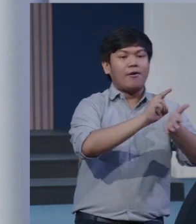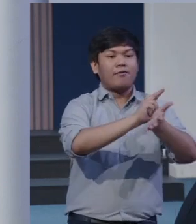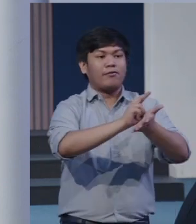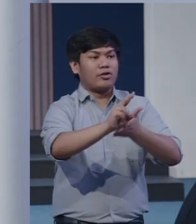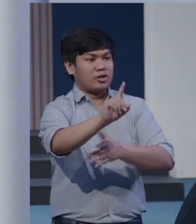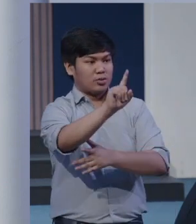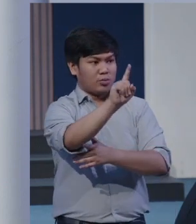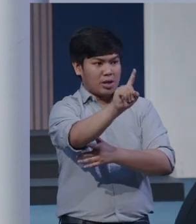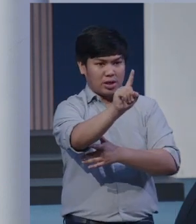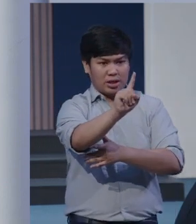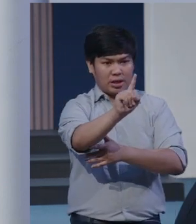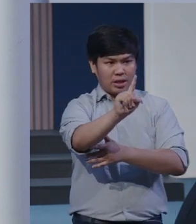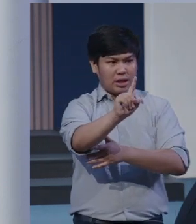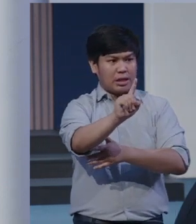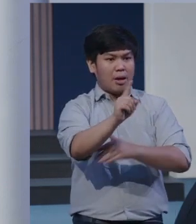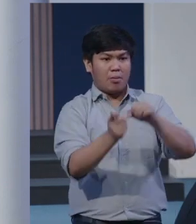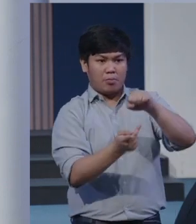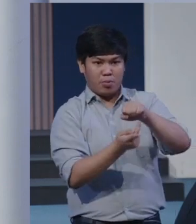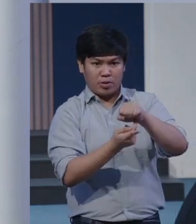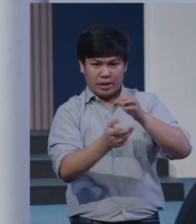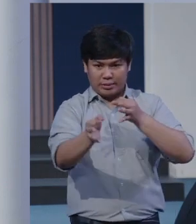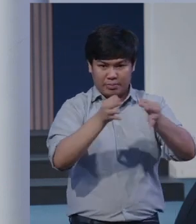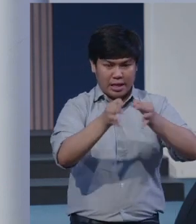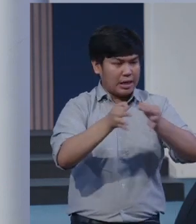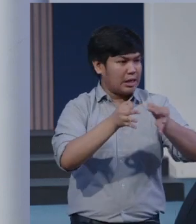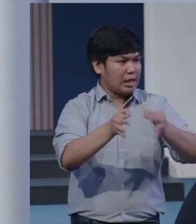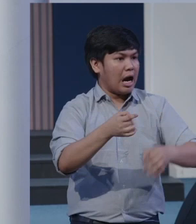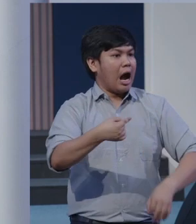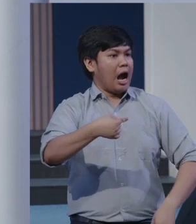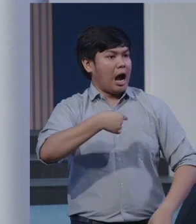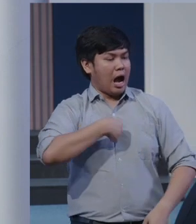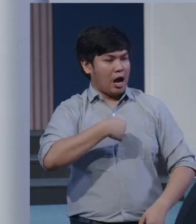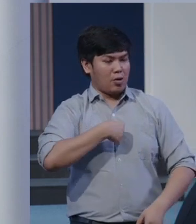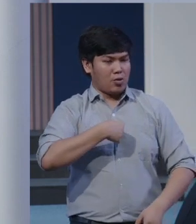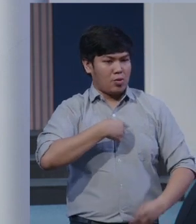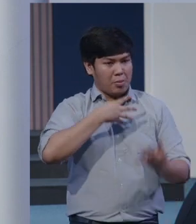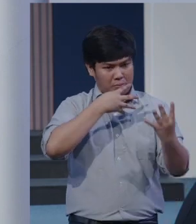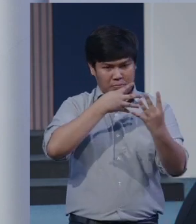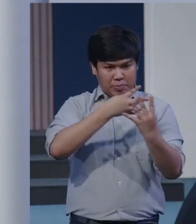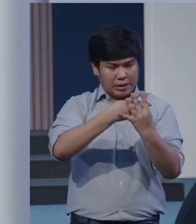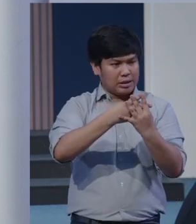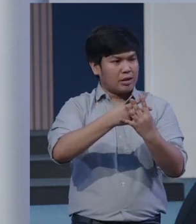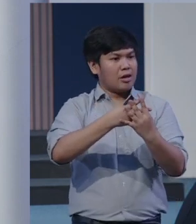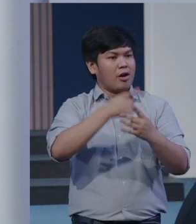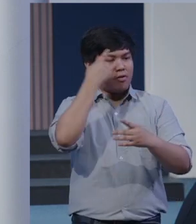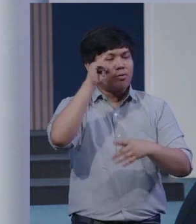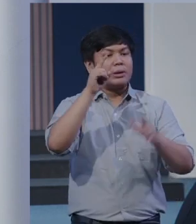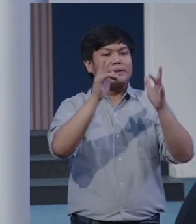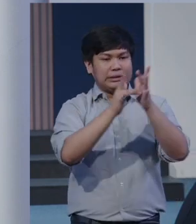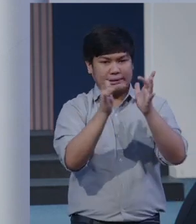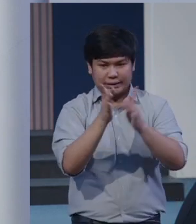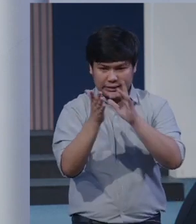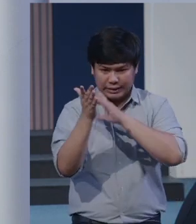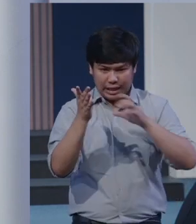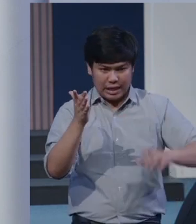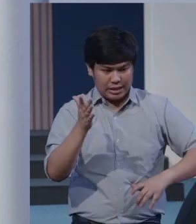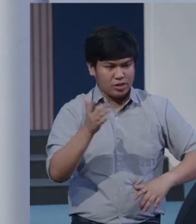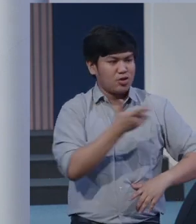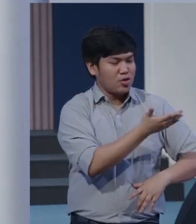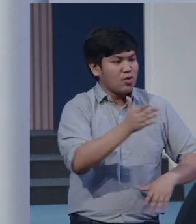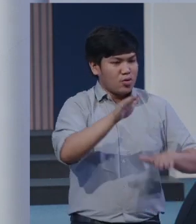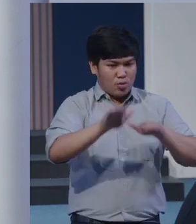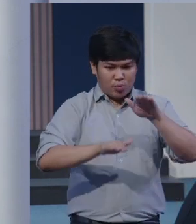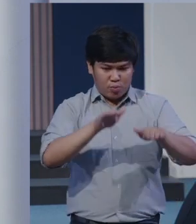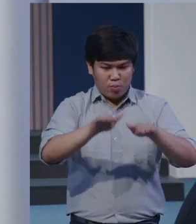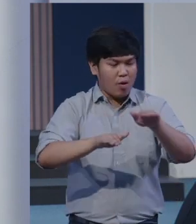chapter 4 Ayun oh I therefore a prisoner for the Lord urge you to walk in a manner Worthy of The Calling